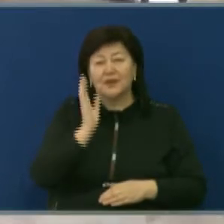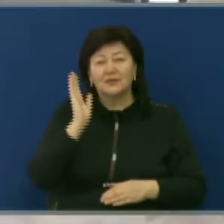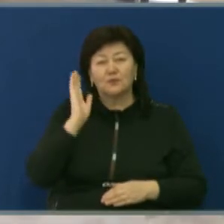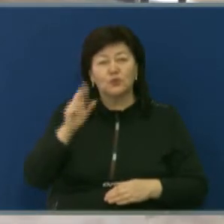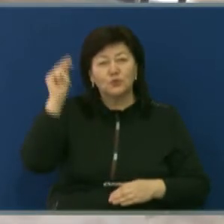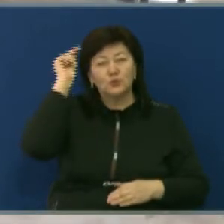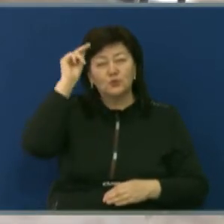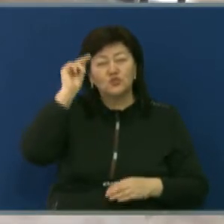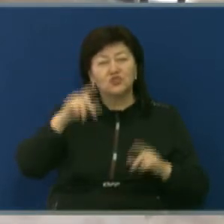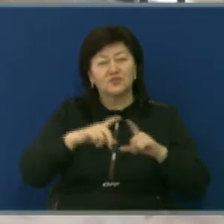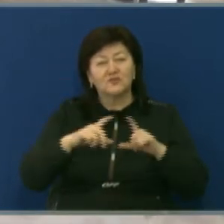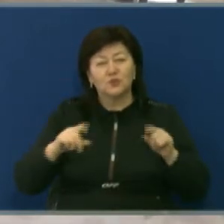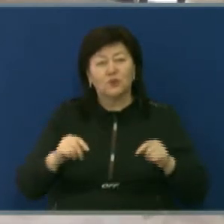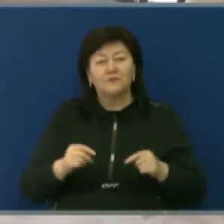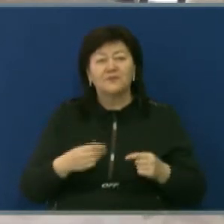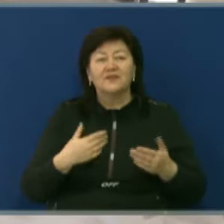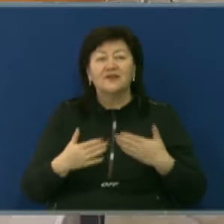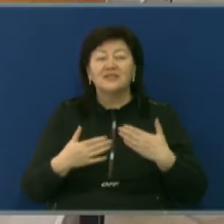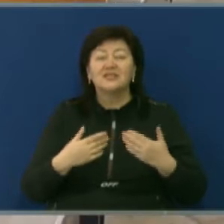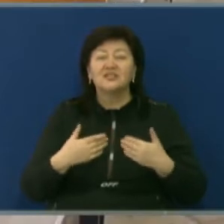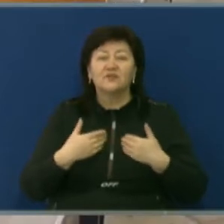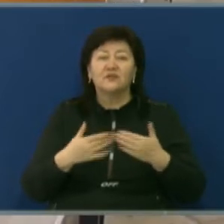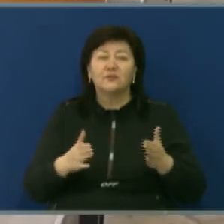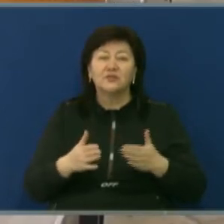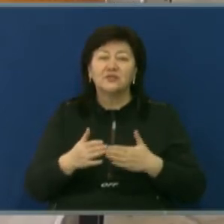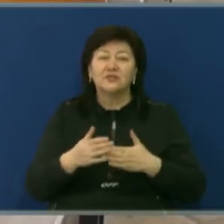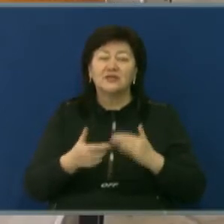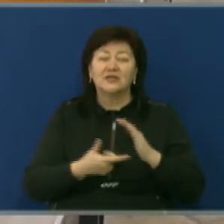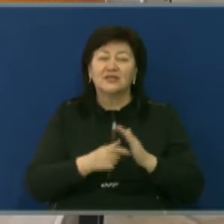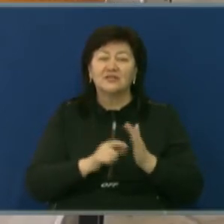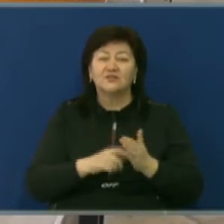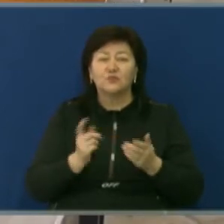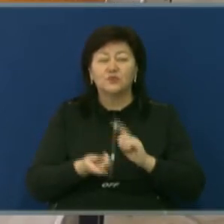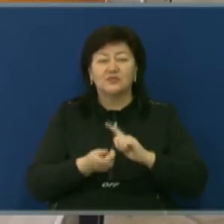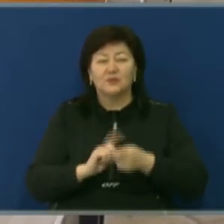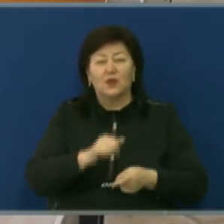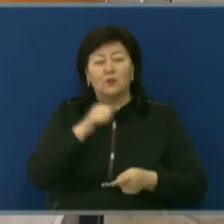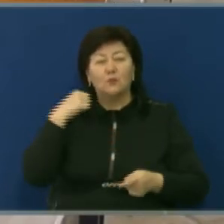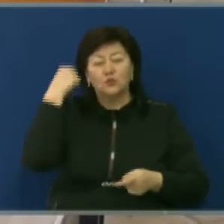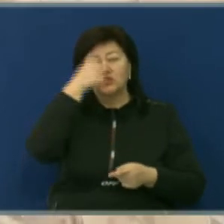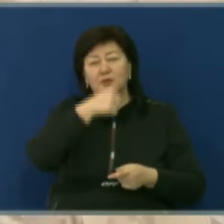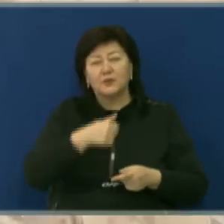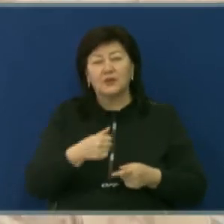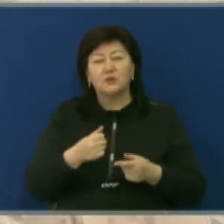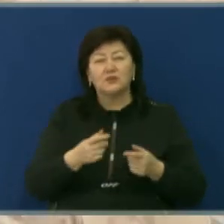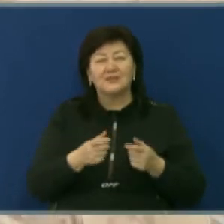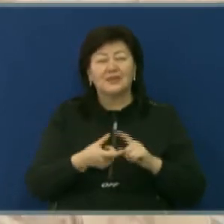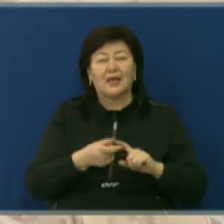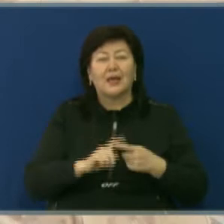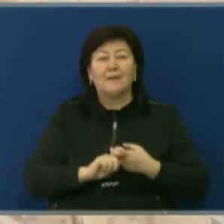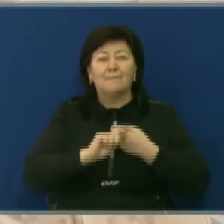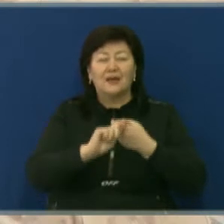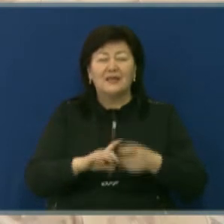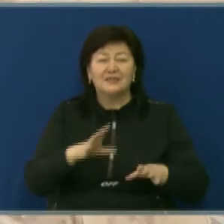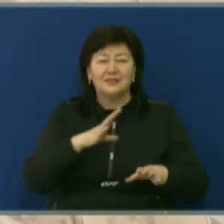обучаться. В отношении выпускных классов есть некоторые изменения. Напомним, что в прошлом году из-за пандемии они были освобождены